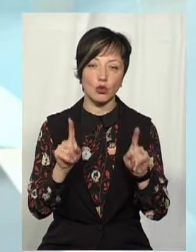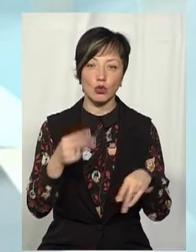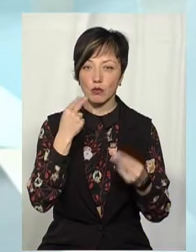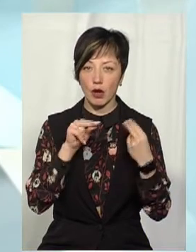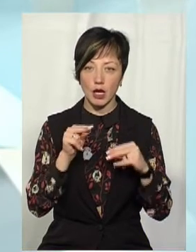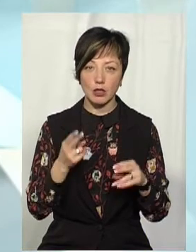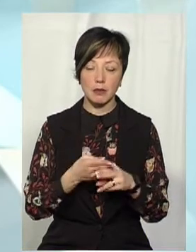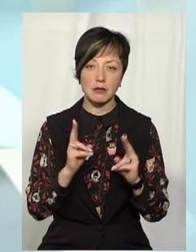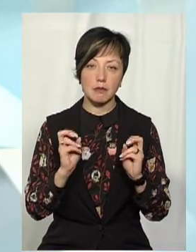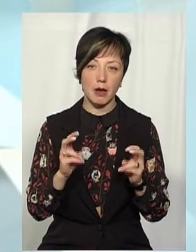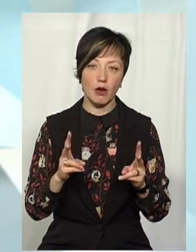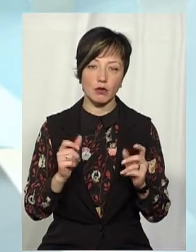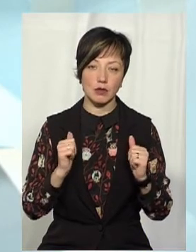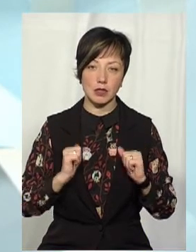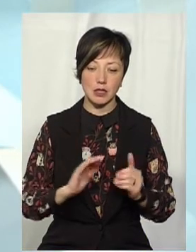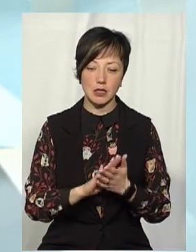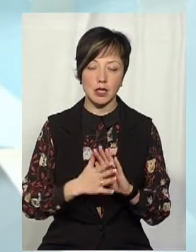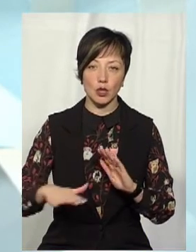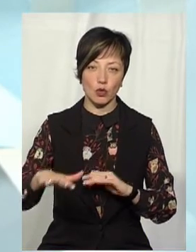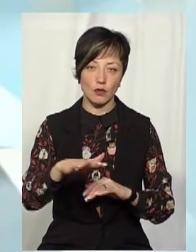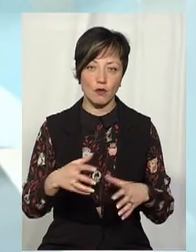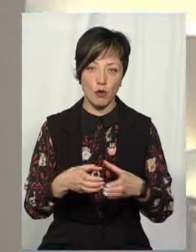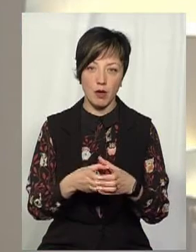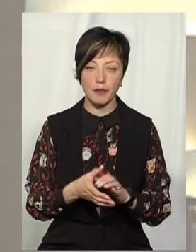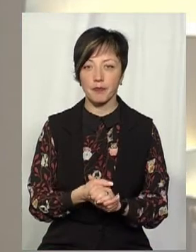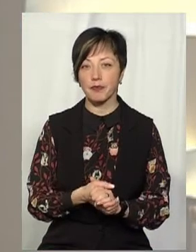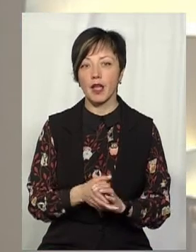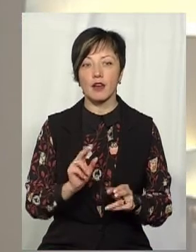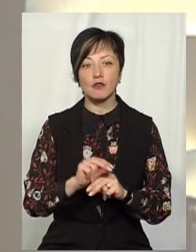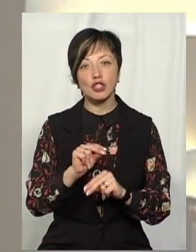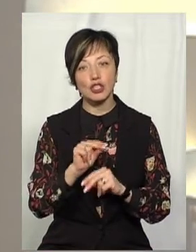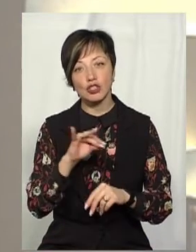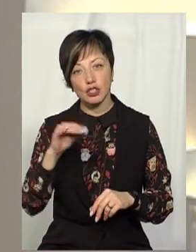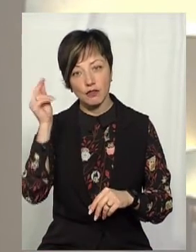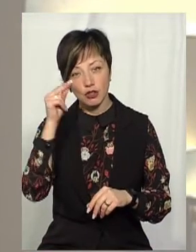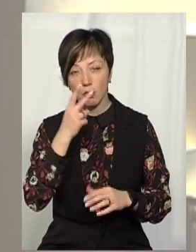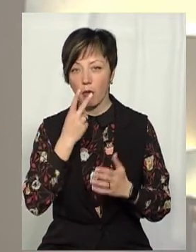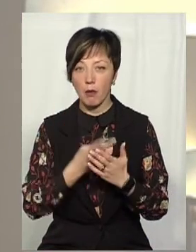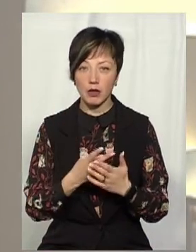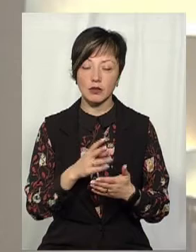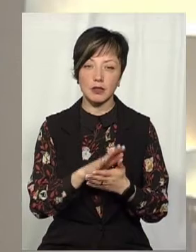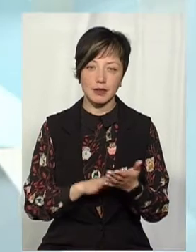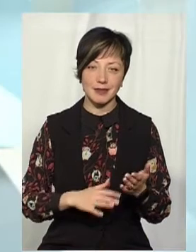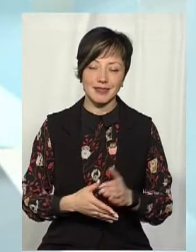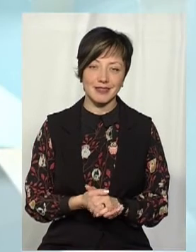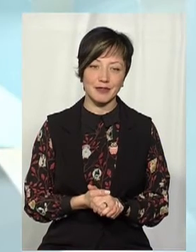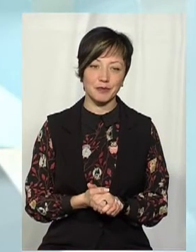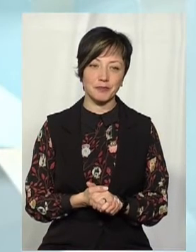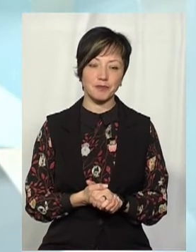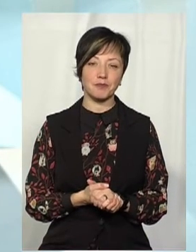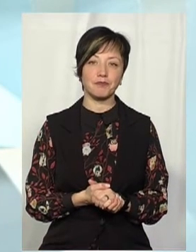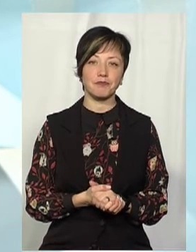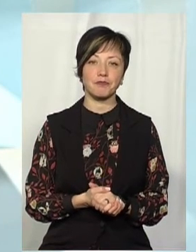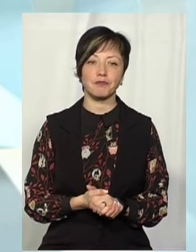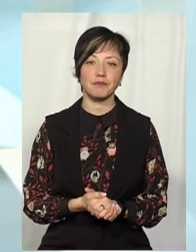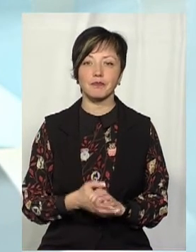щоб покращити безпекове середовище в громаді. Тобто вчили, а чи навчили, ми вже побачимо, так, коли так. Вже повинні працювати.